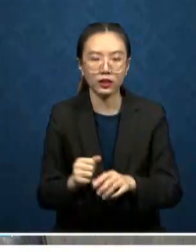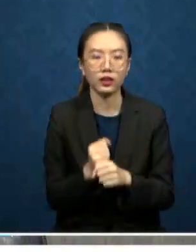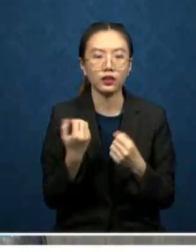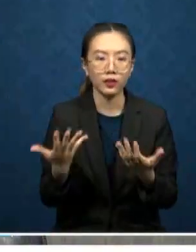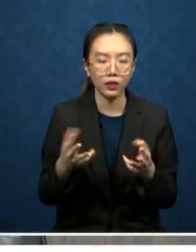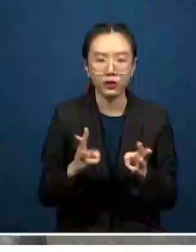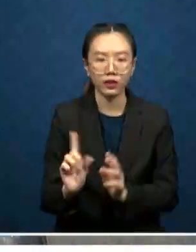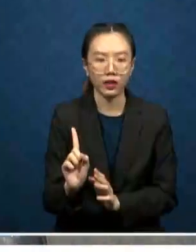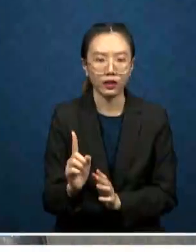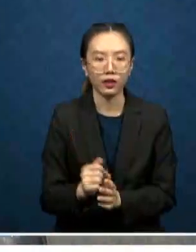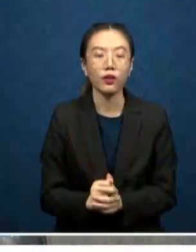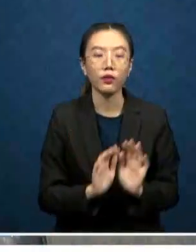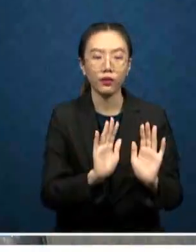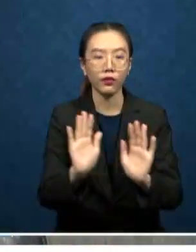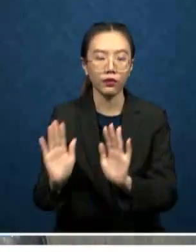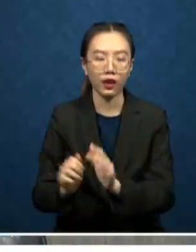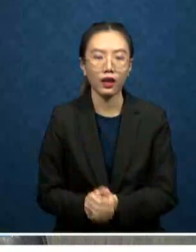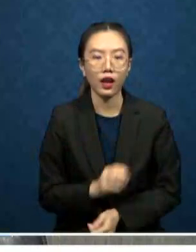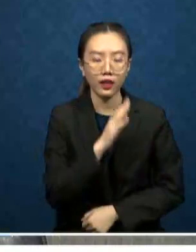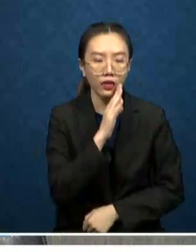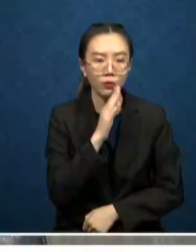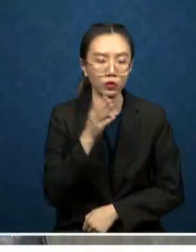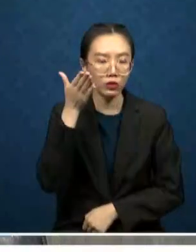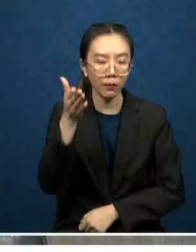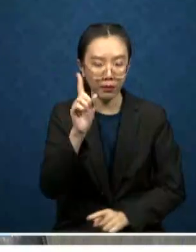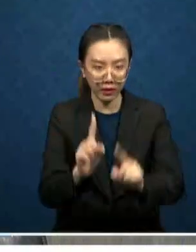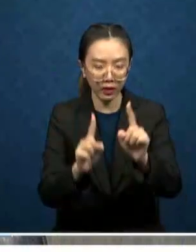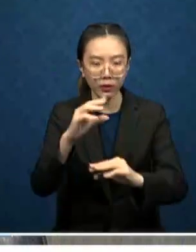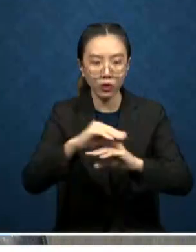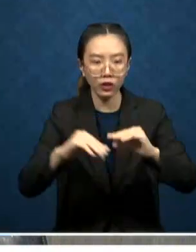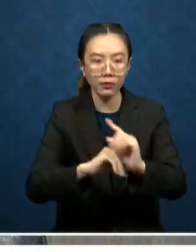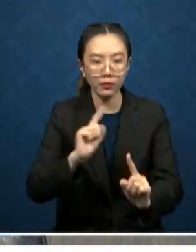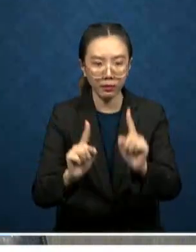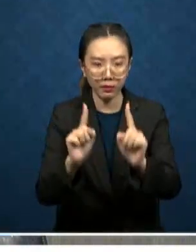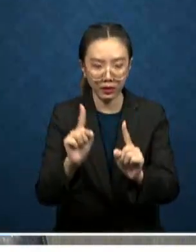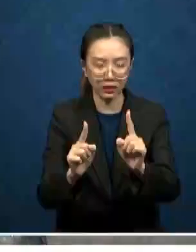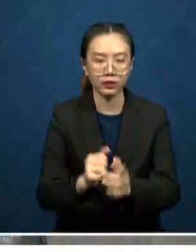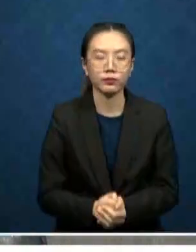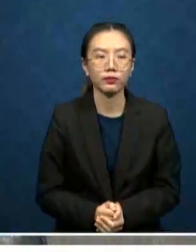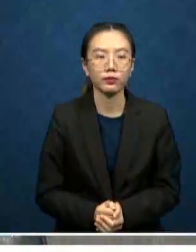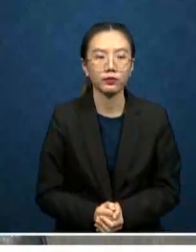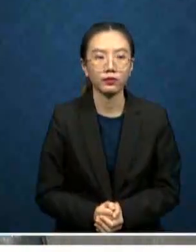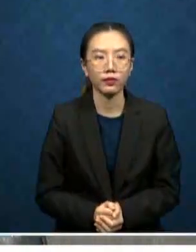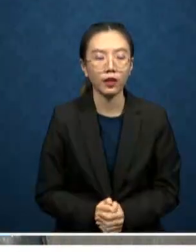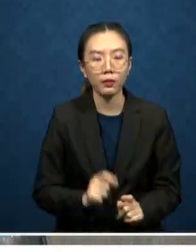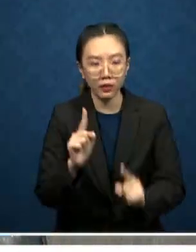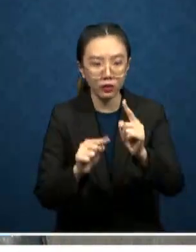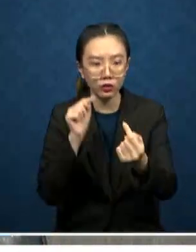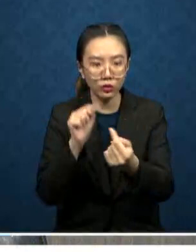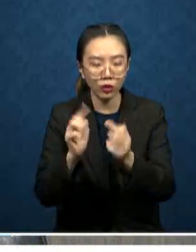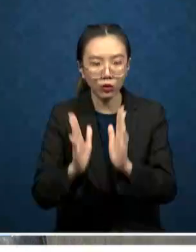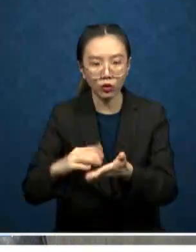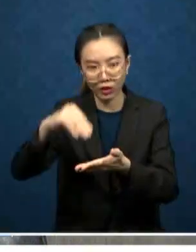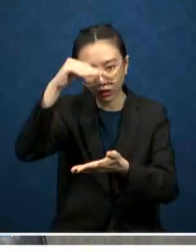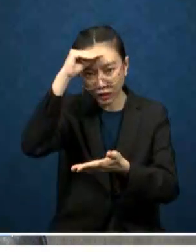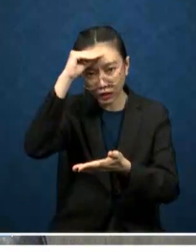คงฝากเอาไว้ถ้าหากว่าท่านมีการประเมินผลโครงการประเมินผลของนักศึกษา